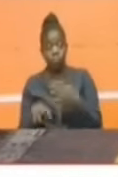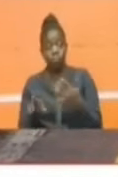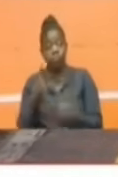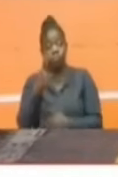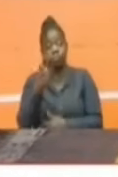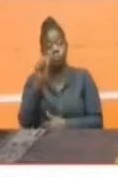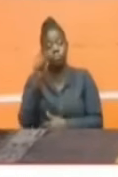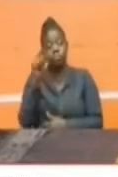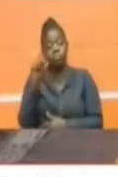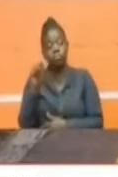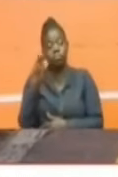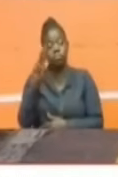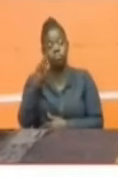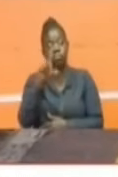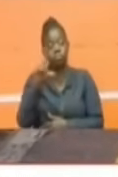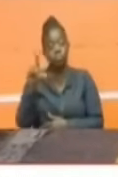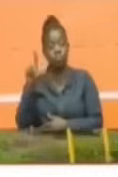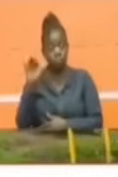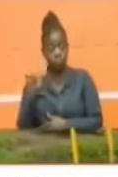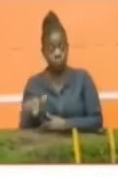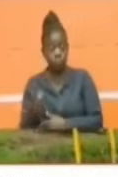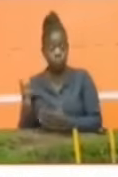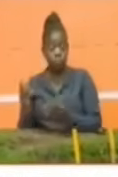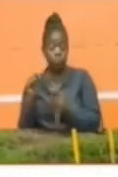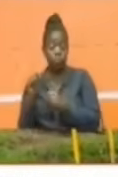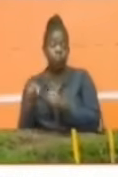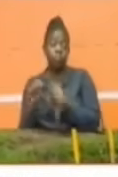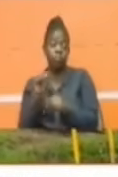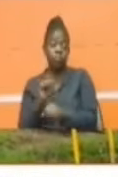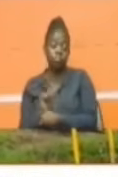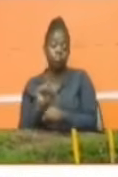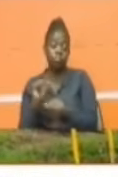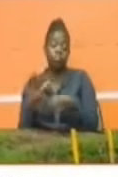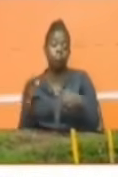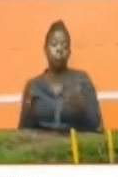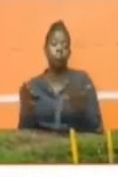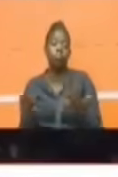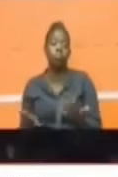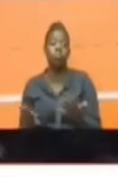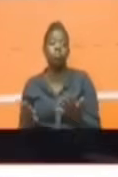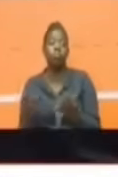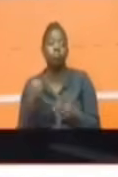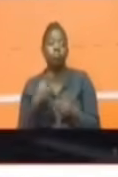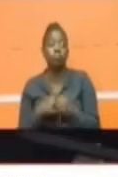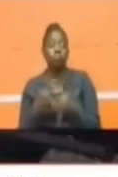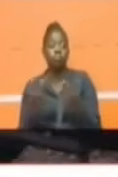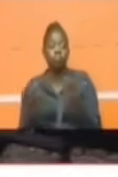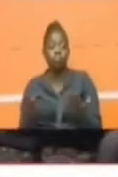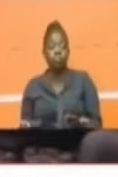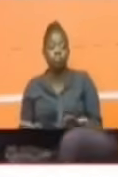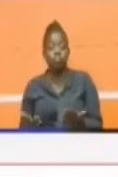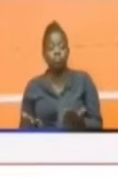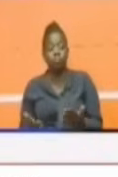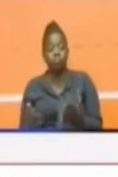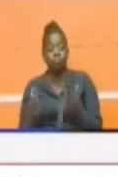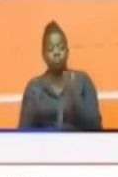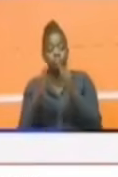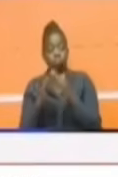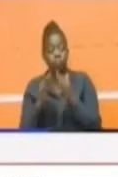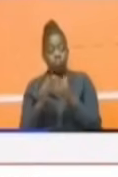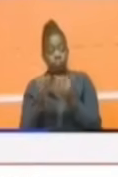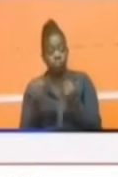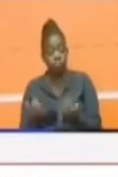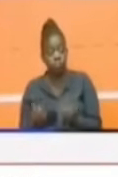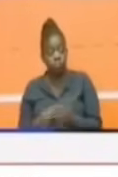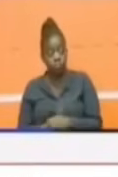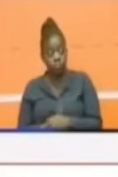Valley Railways ogwo kuddukanya milimu n'entambuza y'egaali y'omuka mu ggwanga nga mwe mwali engudu saako ebiyumba